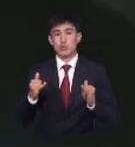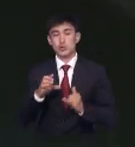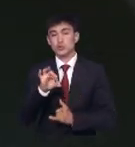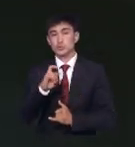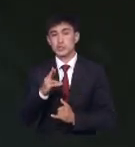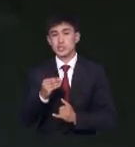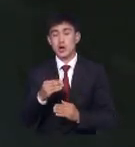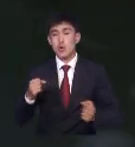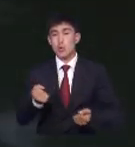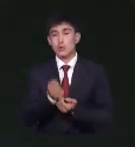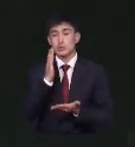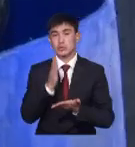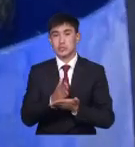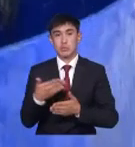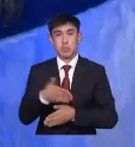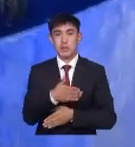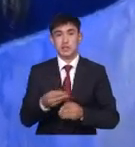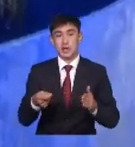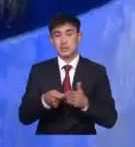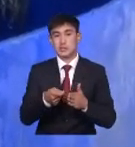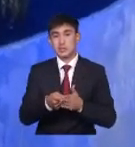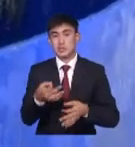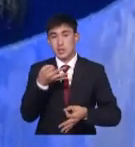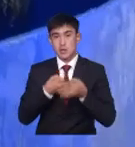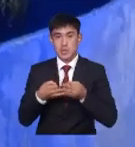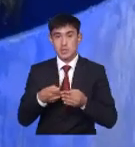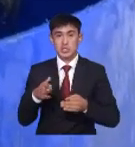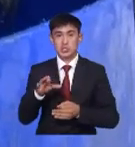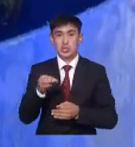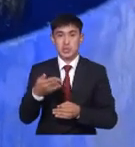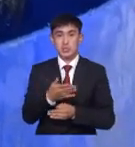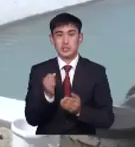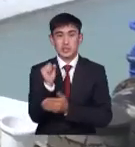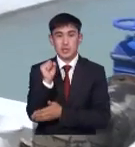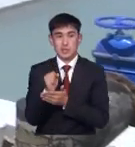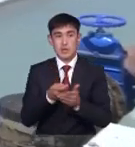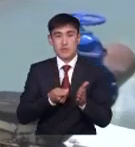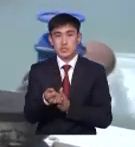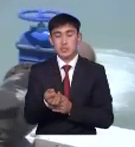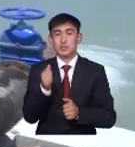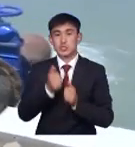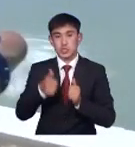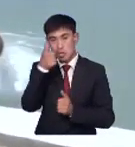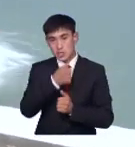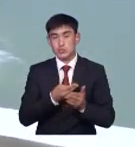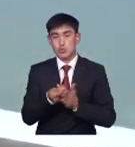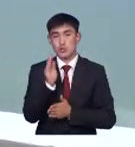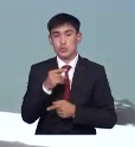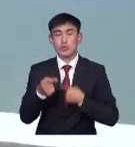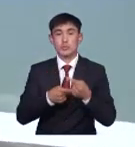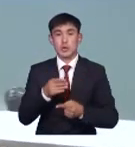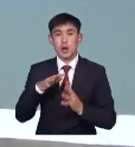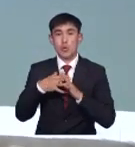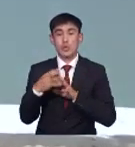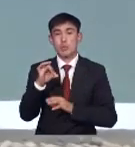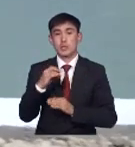субсидия ретінде қолдау көрсетіледі. Балықтың азығын, дәрі-дәрмегін, шабақтарын және инвестициялық салымдарға жылда қаражат бөлінеді. Одан бөлек, ауыл